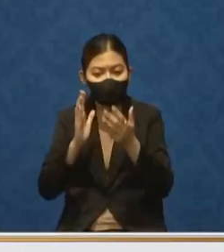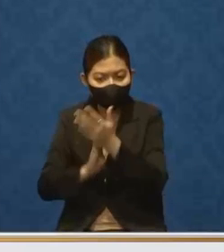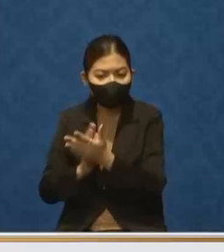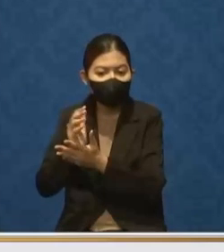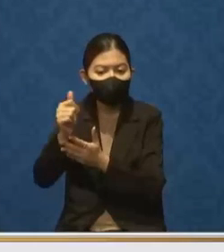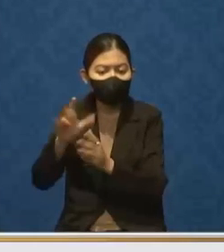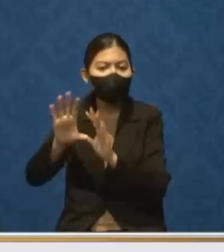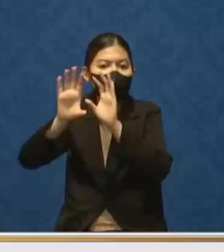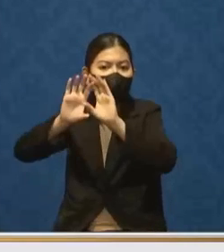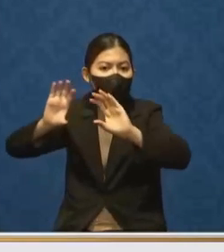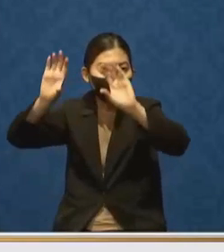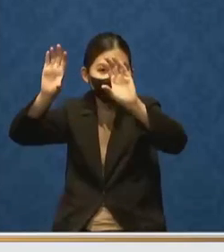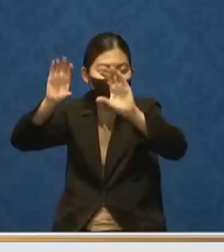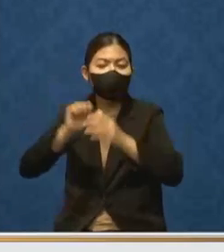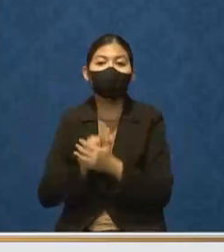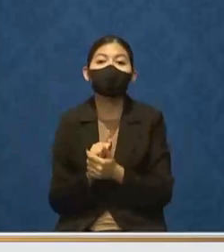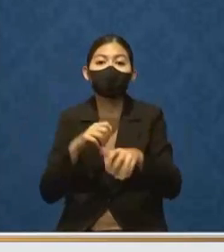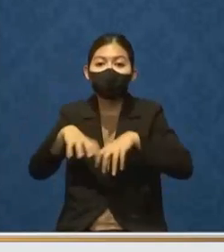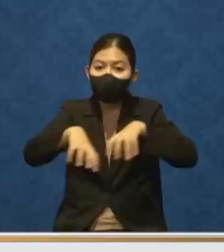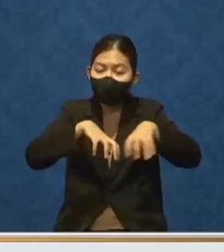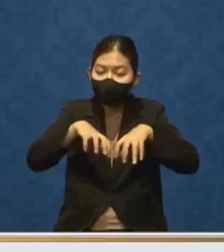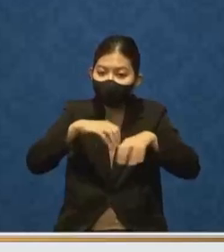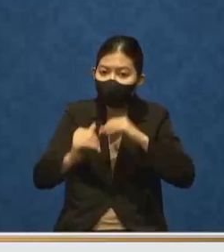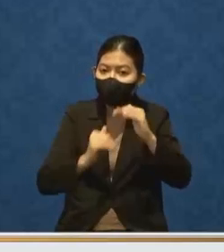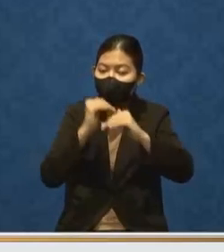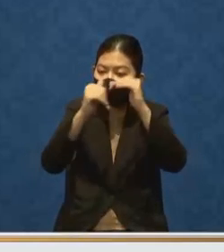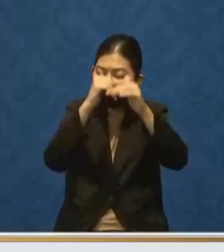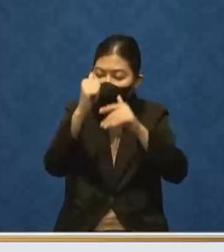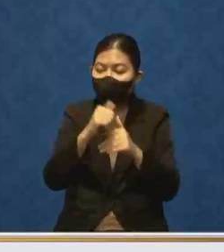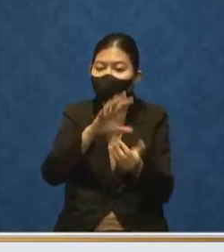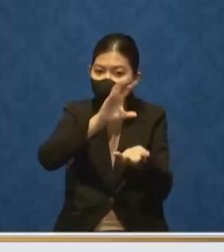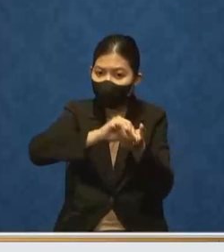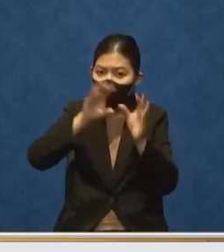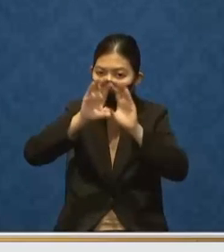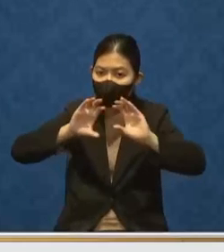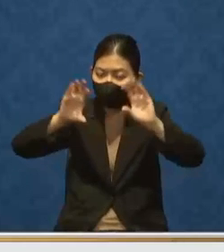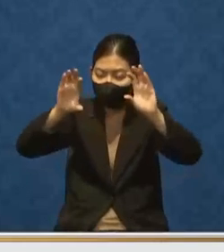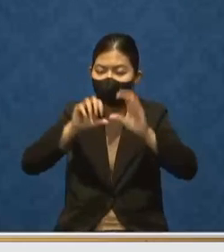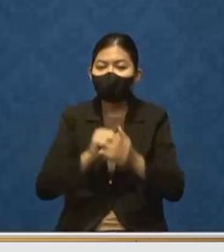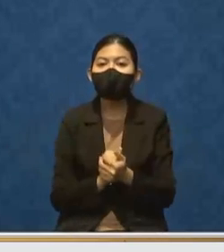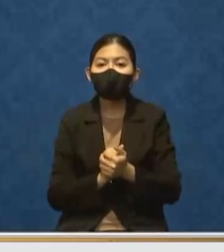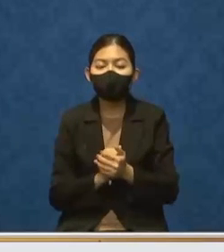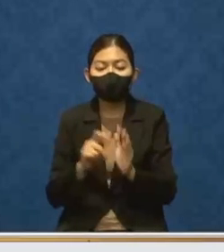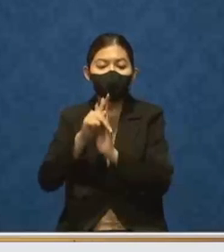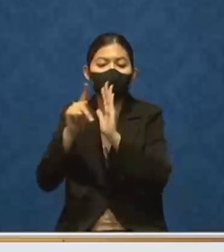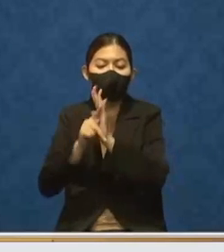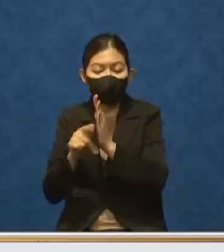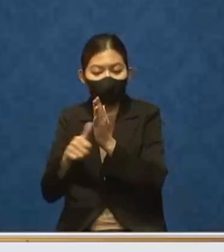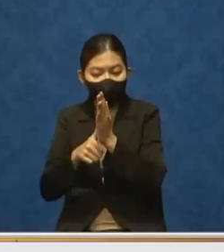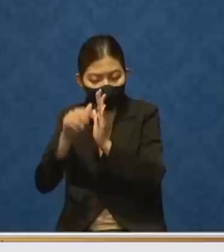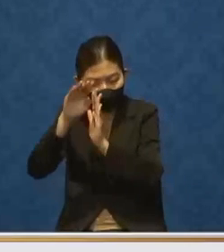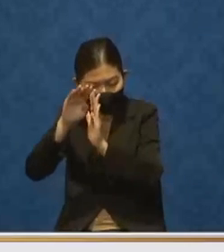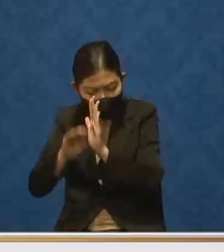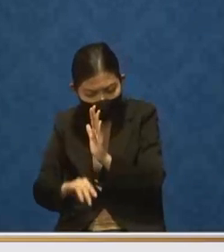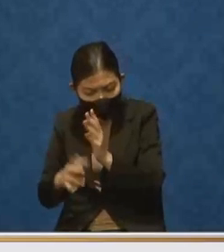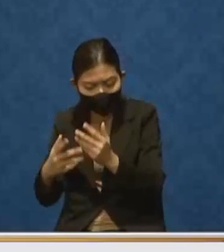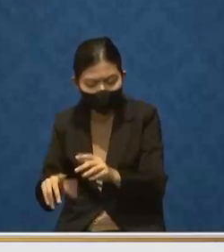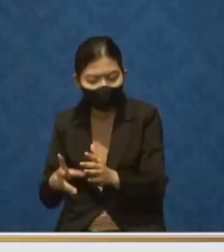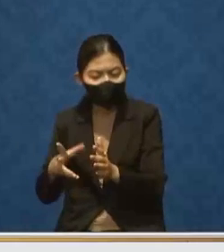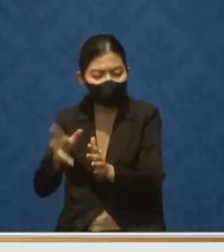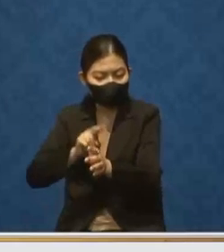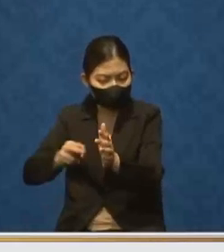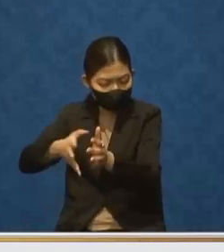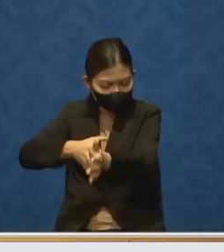าครัฐพัฒนาระบบการจัดเก็บและเปิดเผยข้อมูลภาครัฐลดข้อจำกัดด้านกฎหมายและแก้ไขกฎหมายที่ไม่เป็นธรรมล้าสมัย